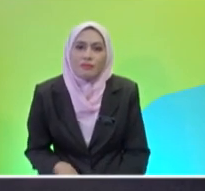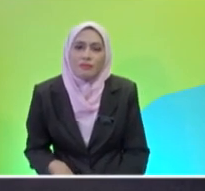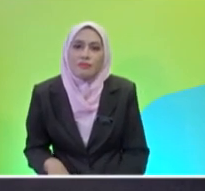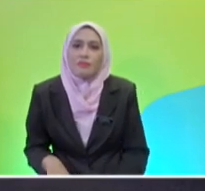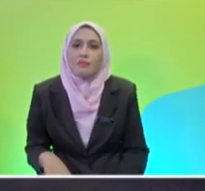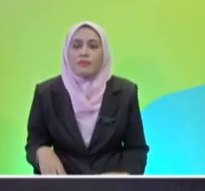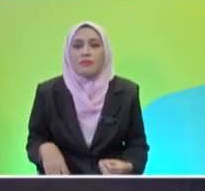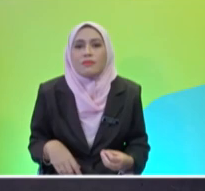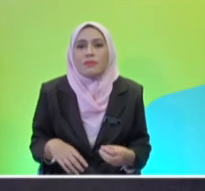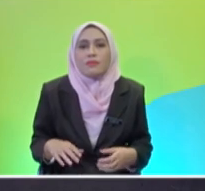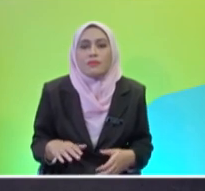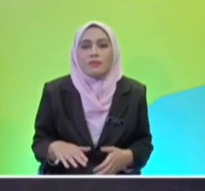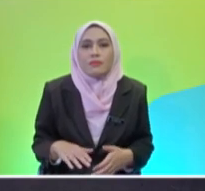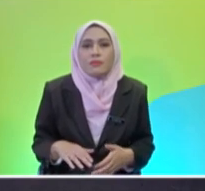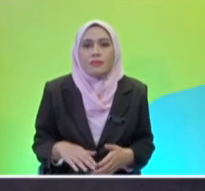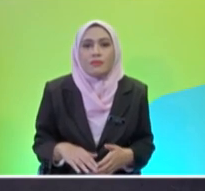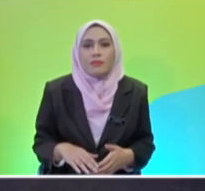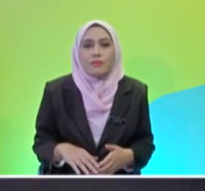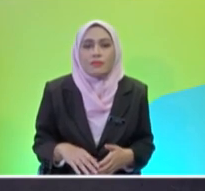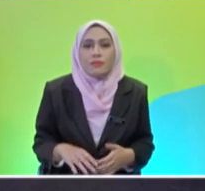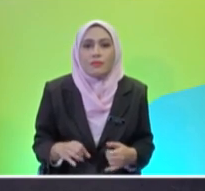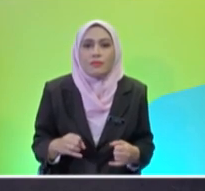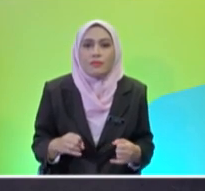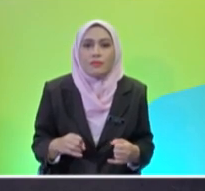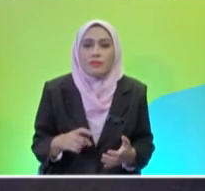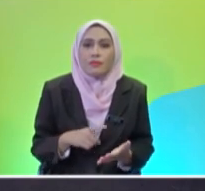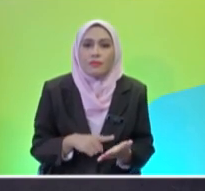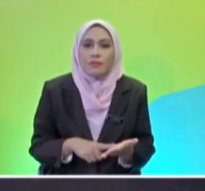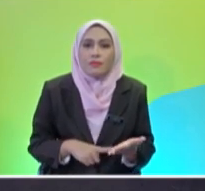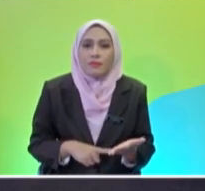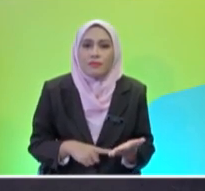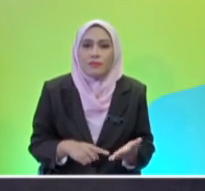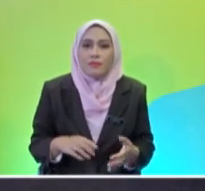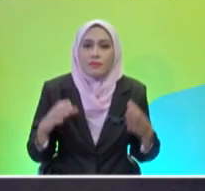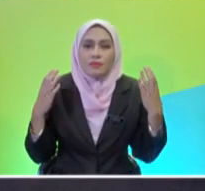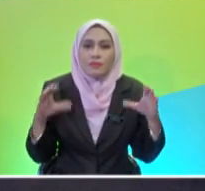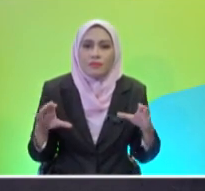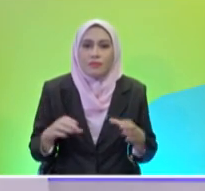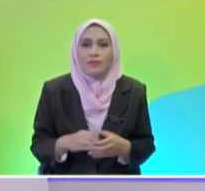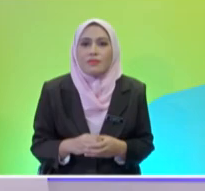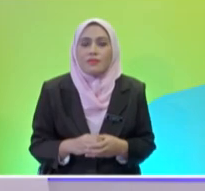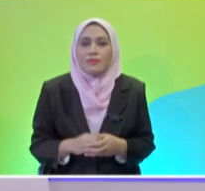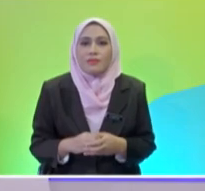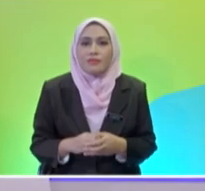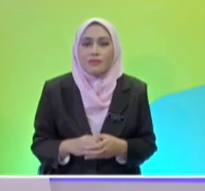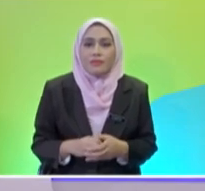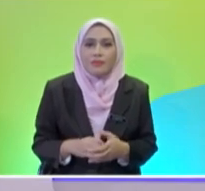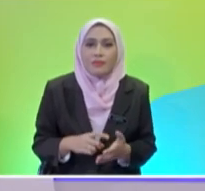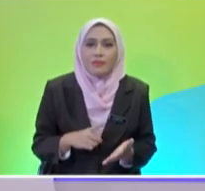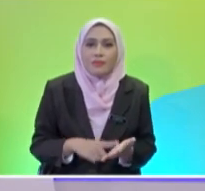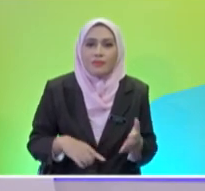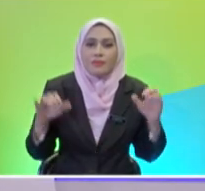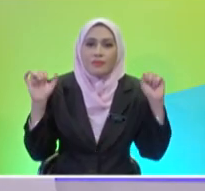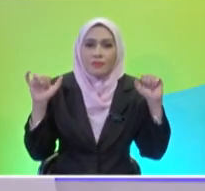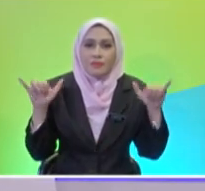kesimpulan daripada cikgu Idayu untuk sesi pembelajaran kita pada hari ini cikgu. Silakan. Saya jadi dalam ramai cikgu. Okey. Okey, apa yang telah kita belajar